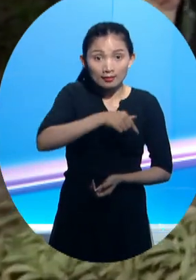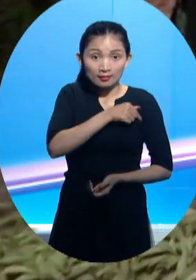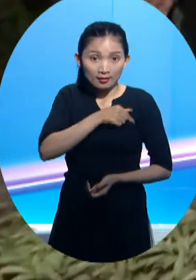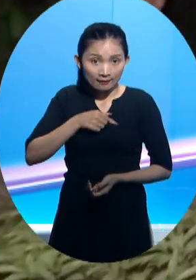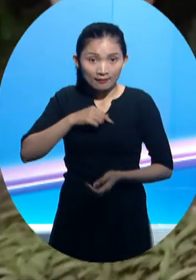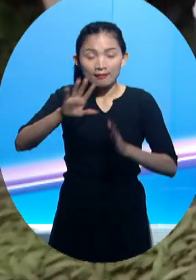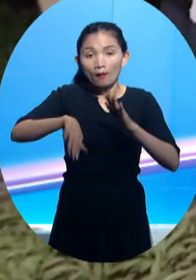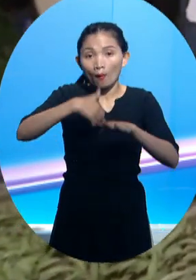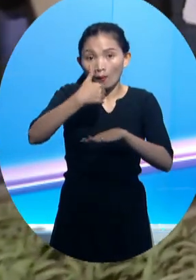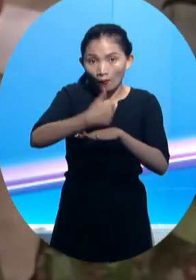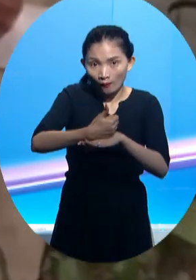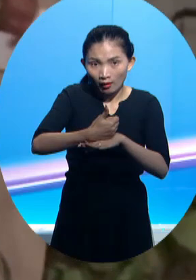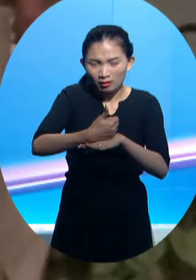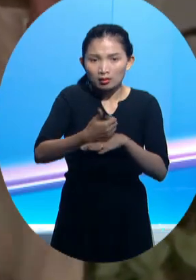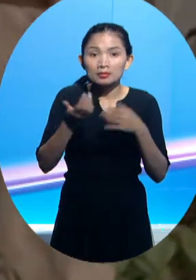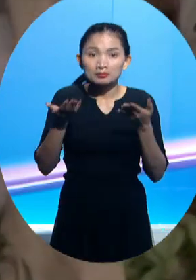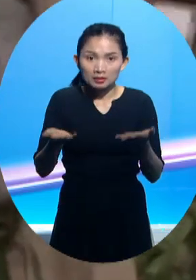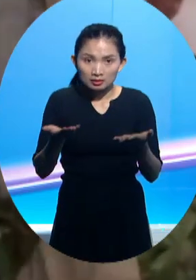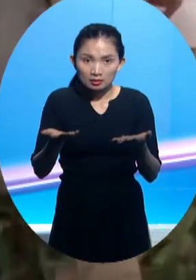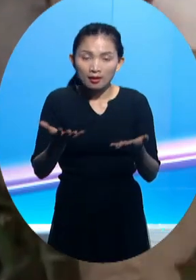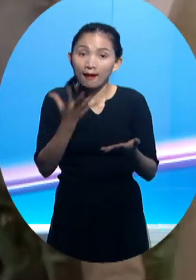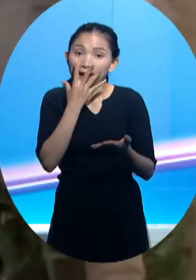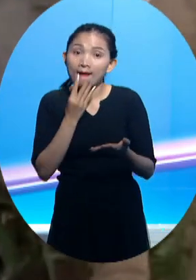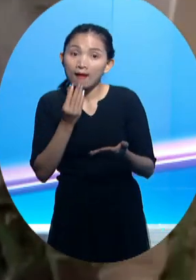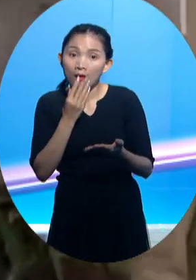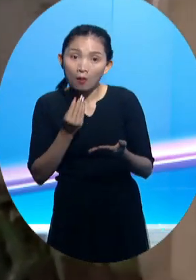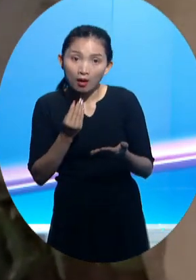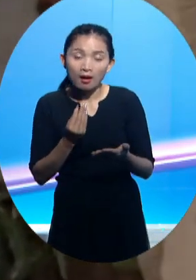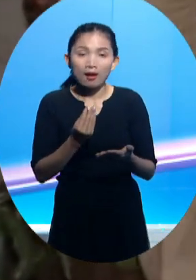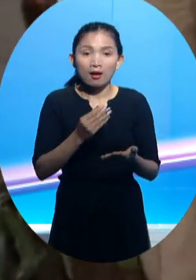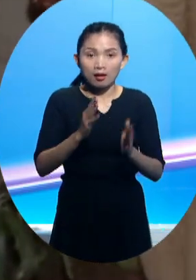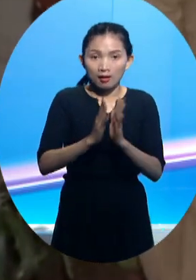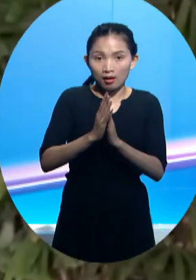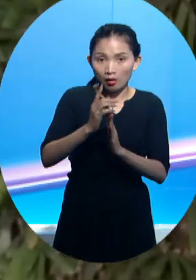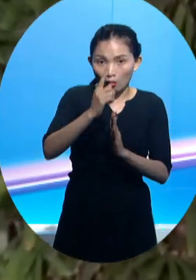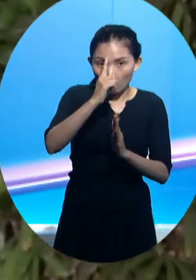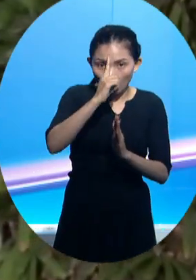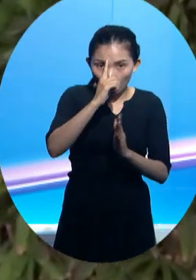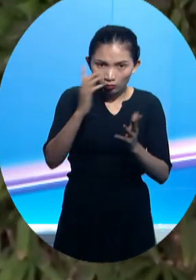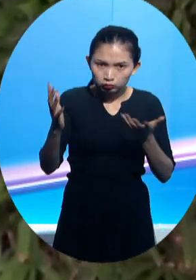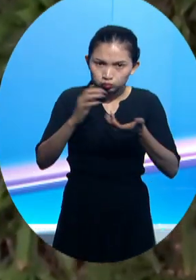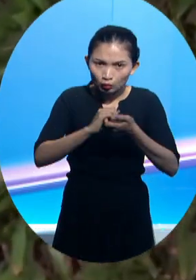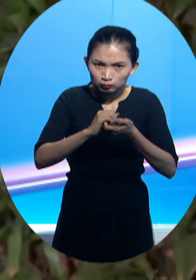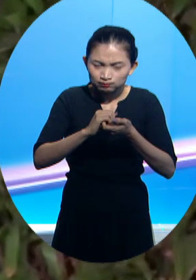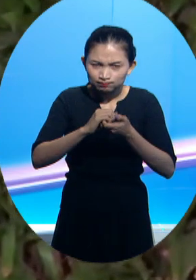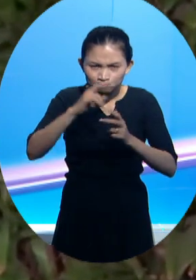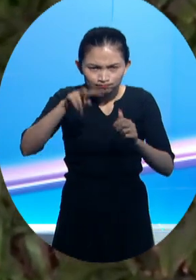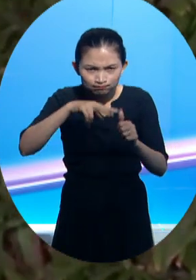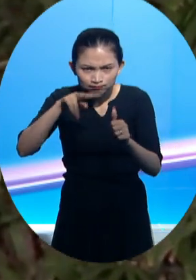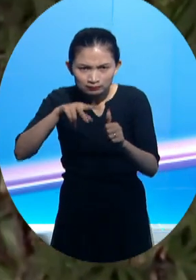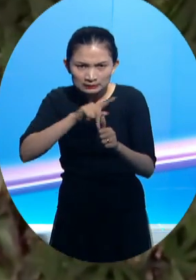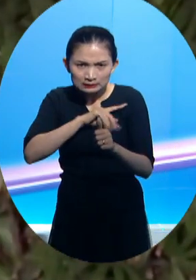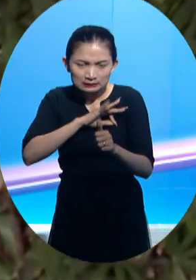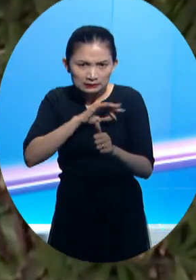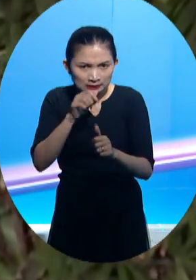toàn. Hiện lực lượng an ninh Israel đang phối hợp với nhà chức trách Ấn Độ tiến hành điều tra kỹ vụ việc. Trong khi đó, truyền thông sở tại dẫn lời